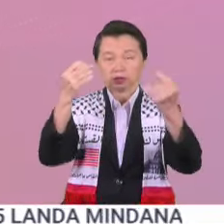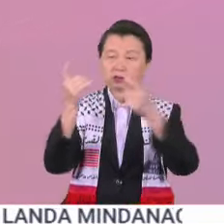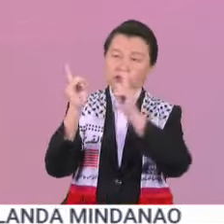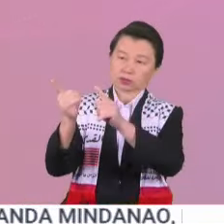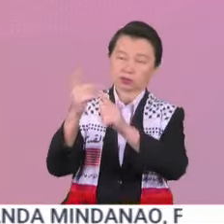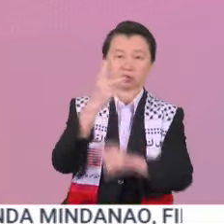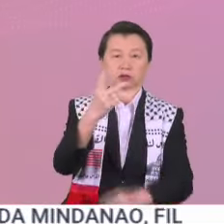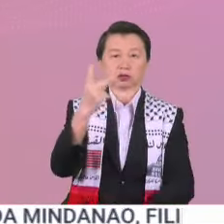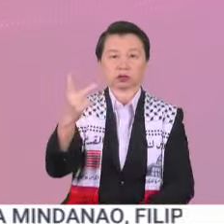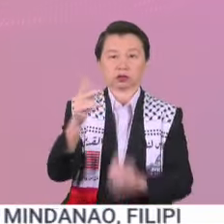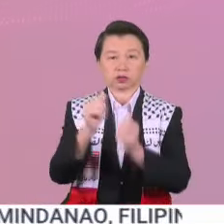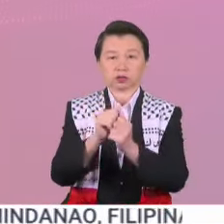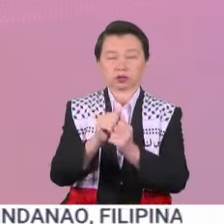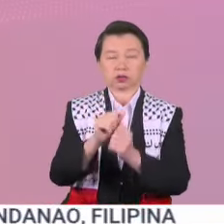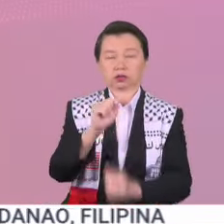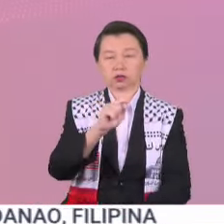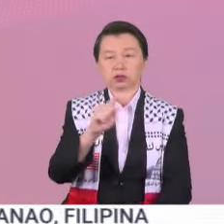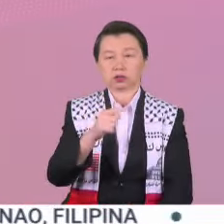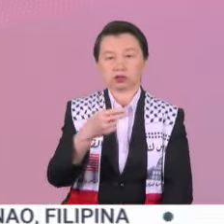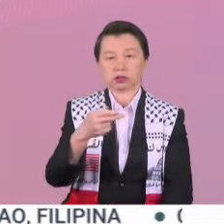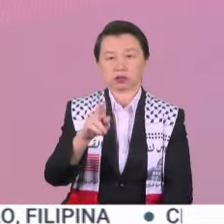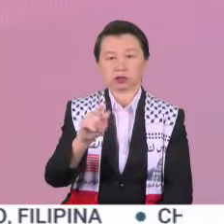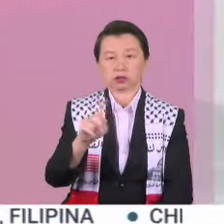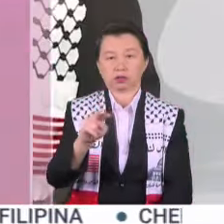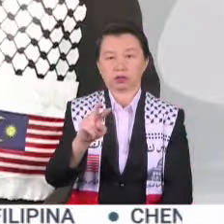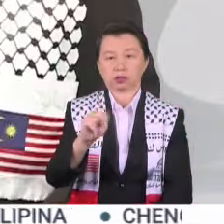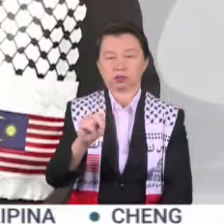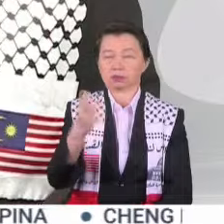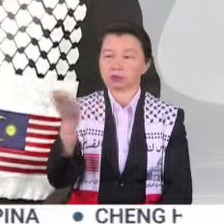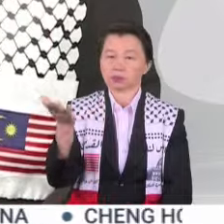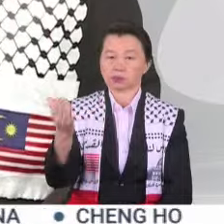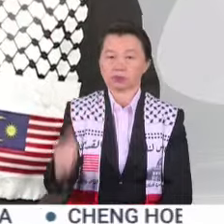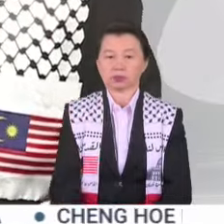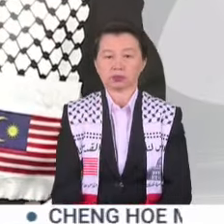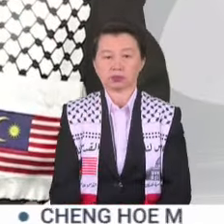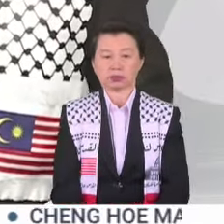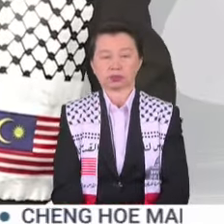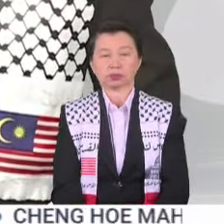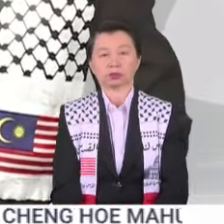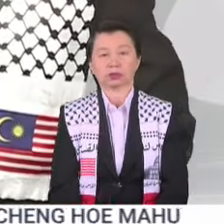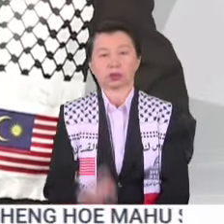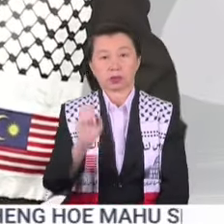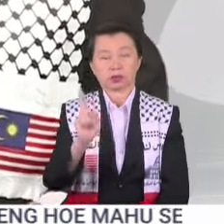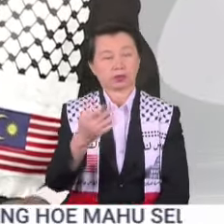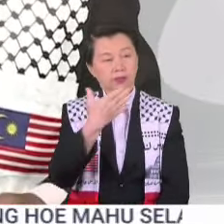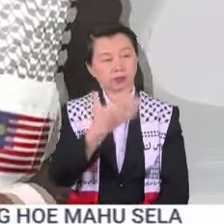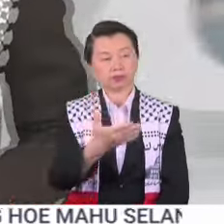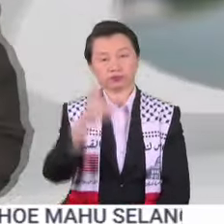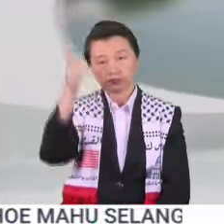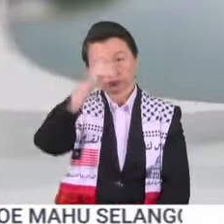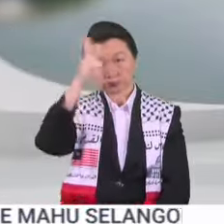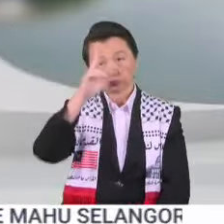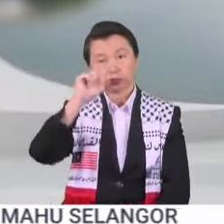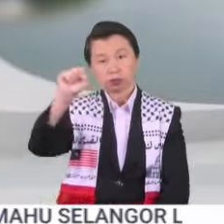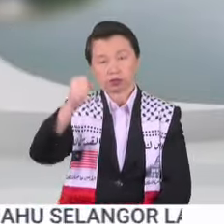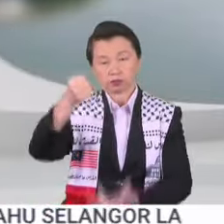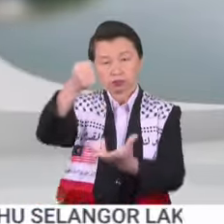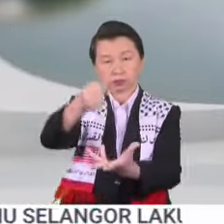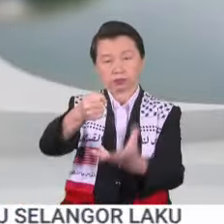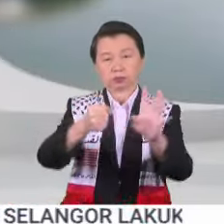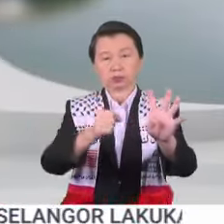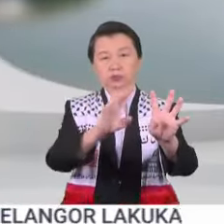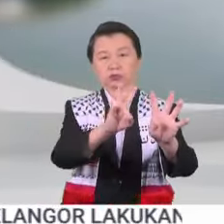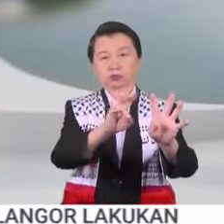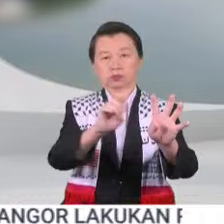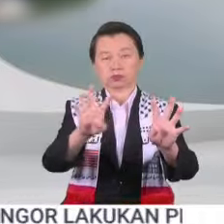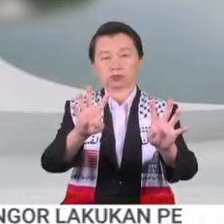ke Kota Kinabalu bersama Muhammad Syarizam Awang. Silakan Syarizam. Baik Sahih, Kerajaan negeri memperuntukkan